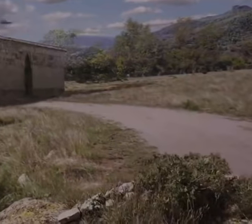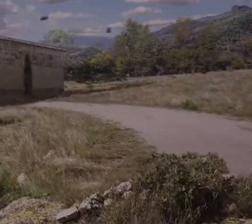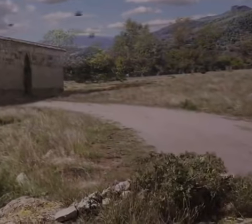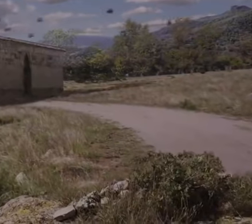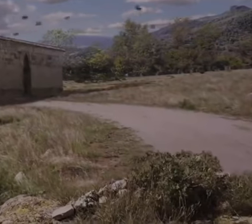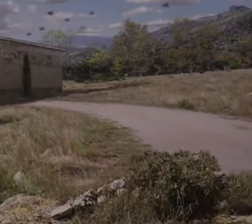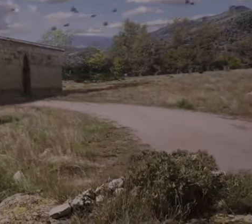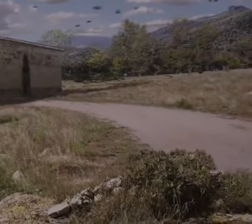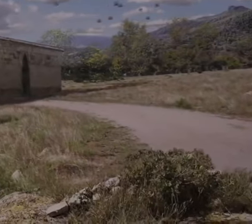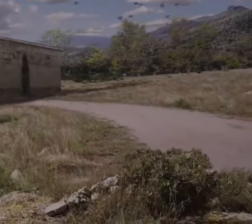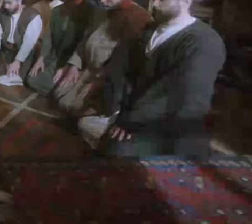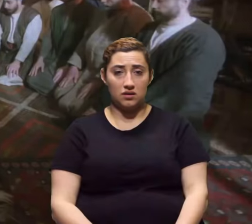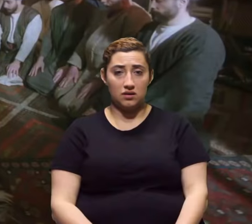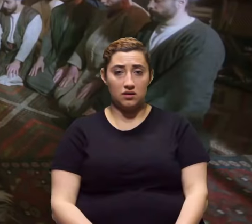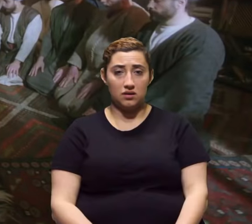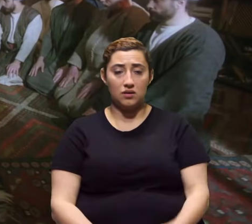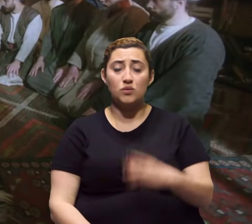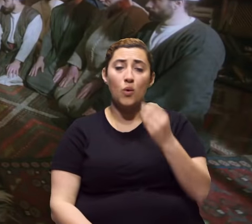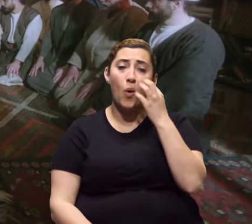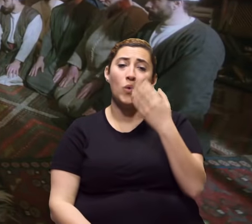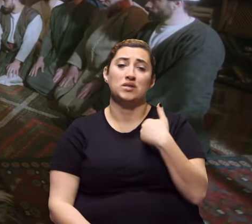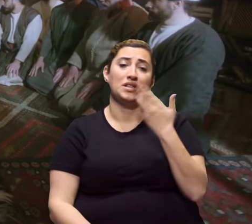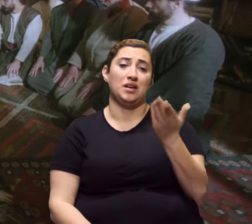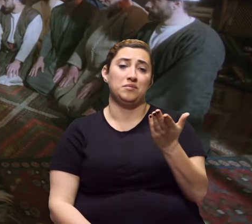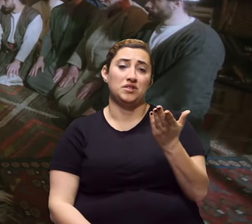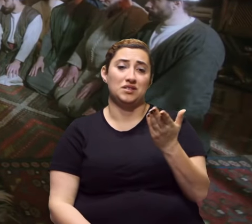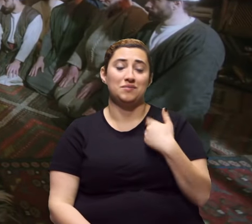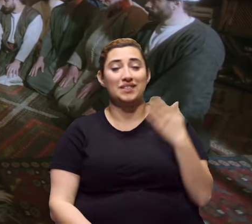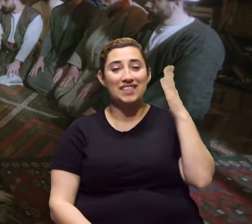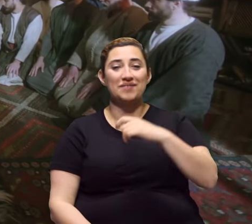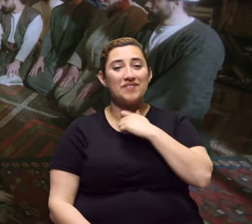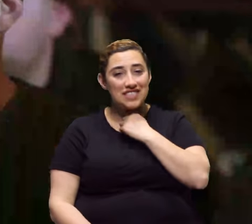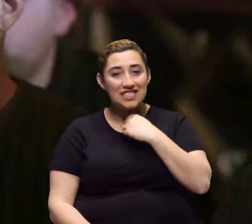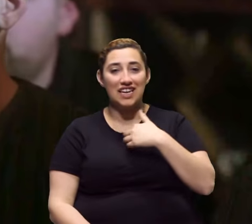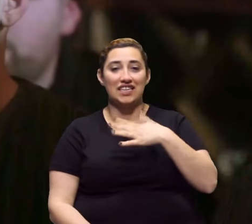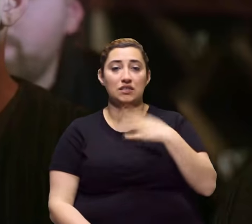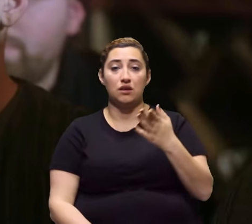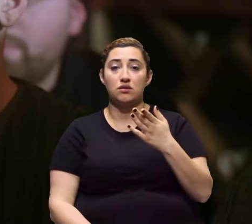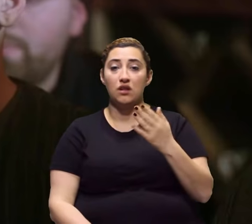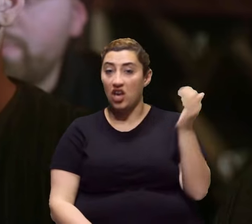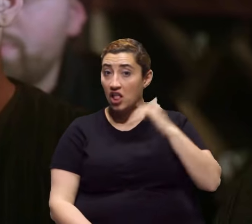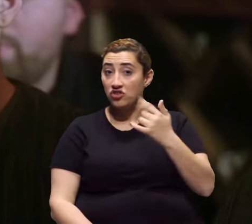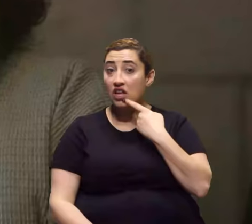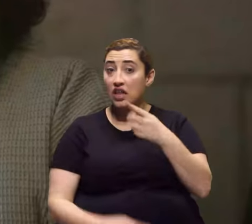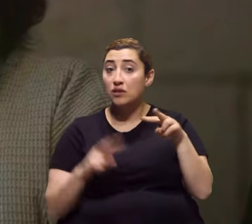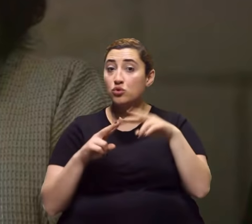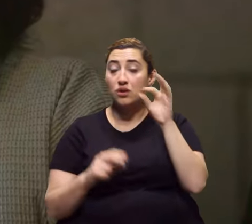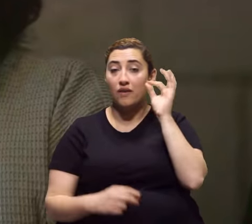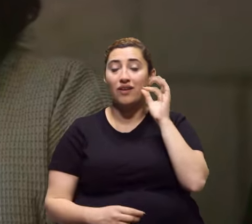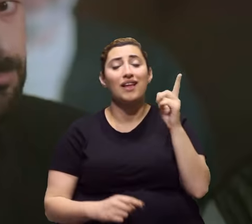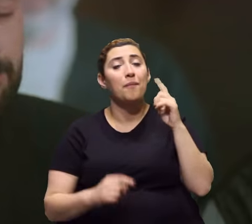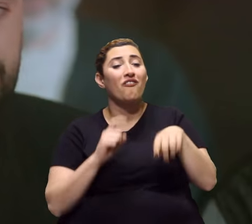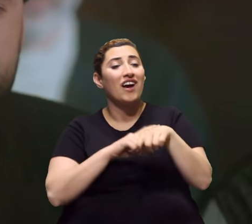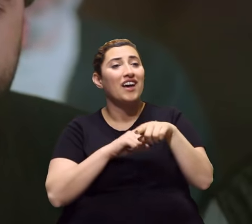Molla Kasım dergahı. Pek hasret kalmışız. Varalım, ricacı olalım ihvanlar. Buyuracak demiştir ya Musa Efendi. Hele